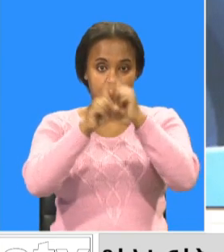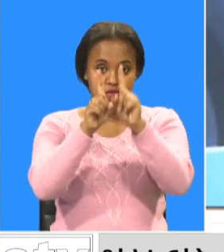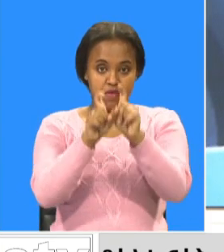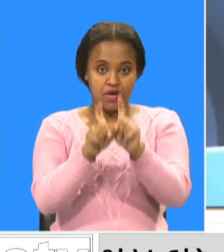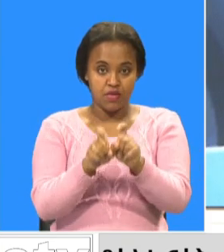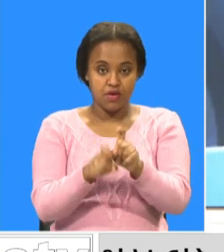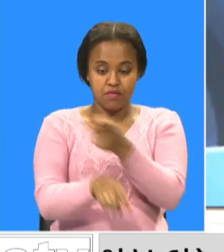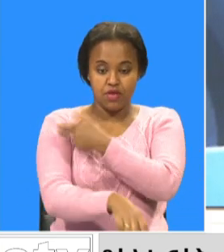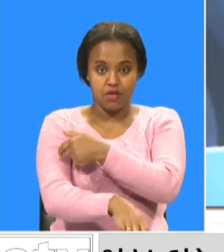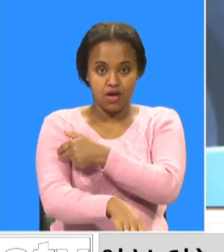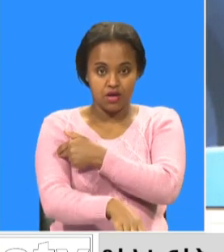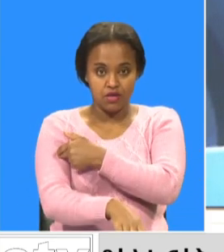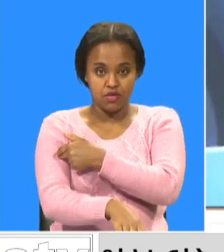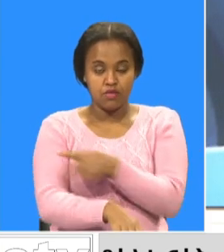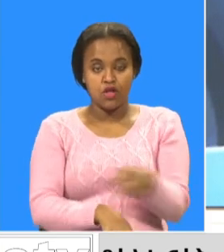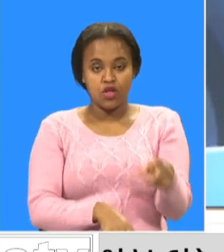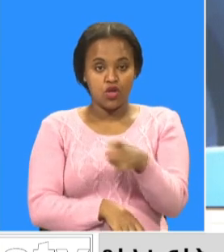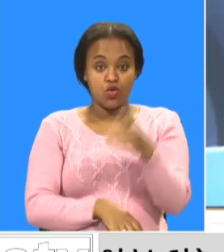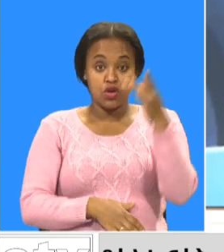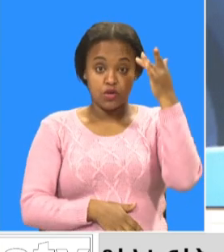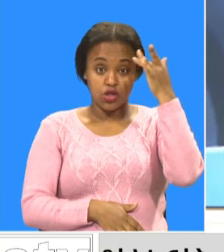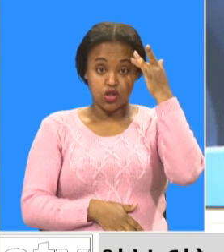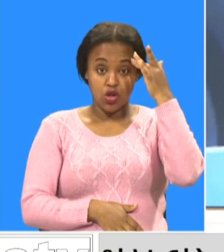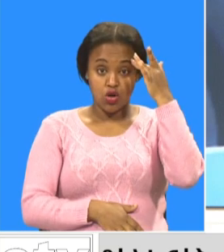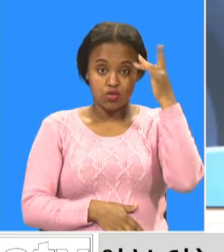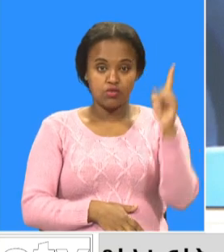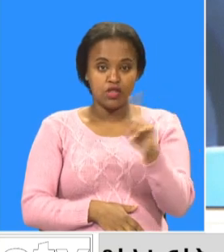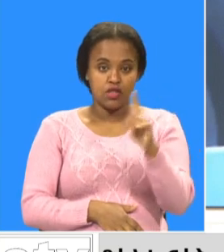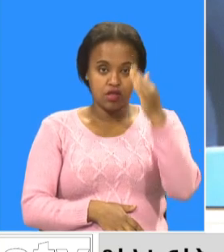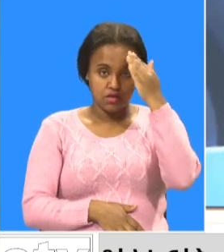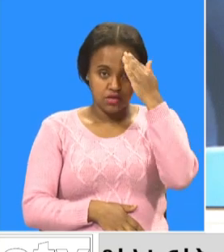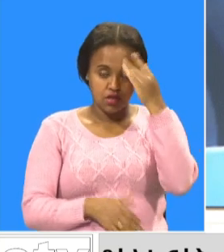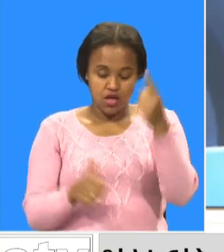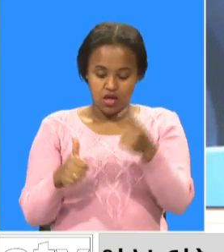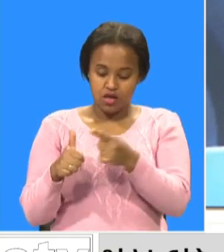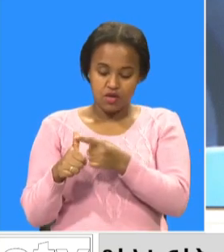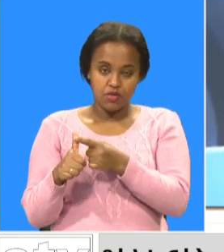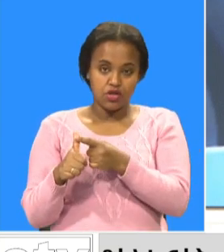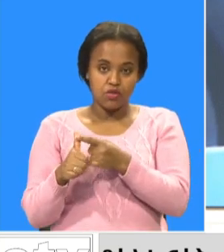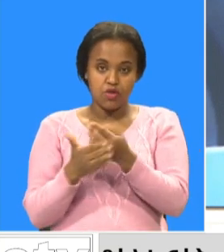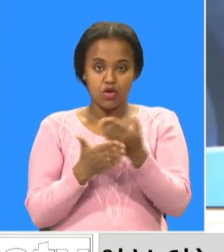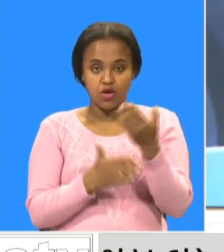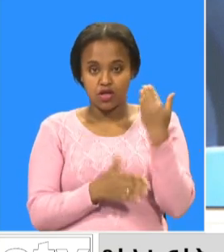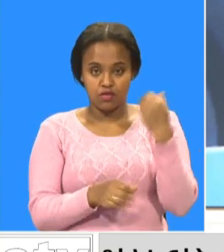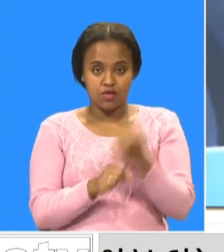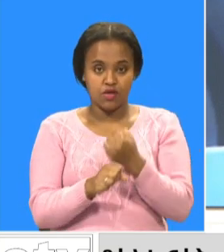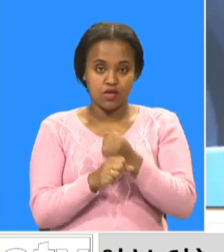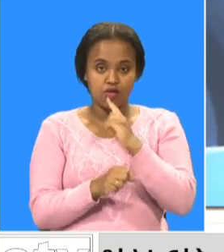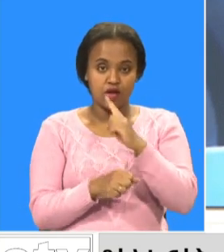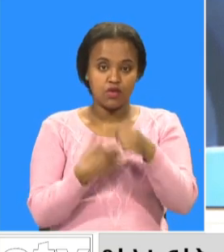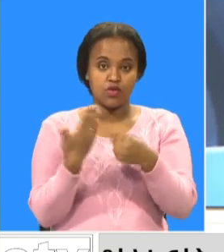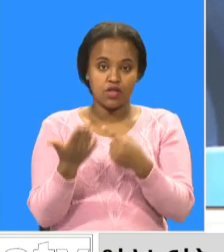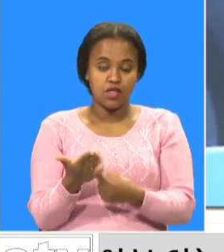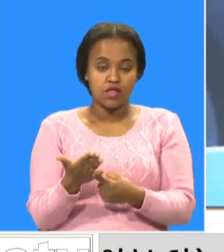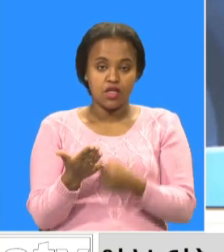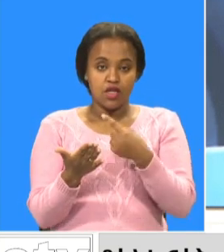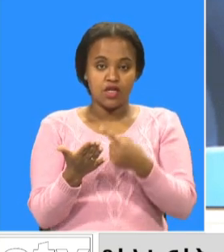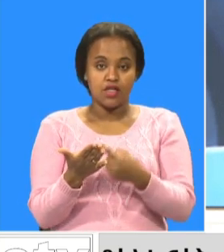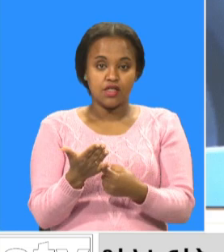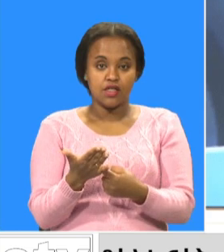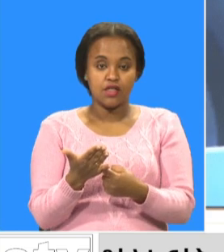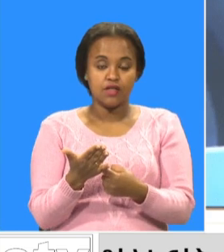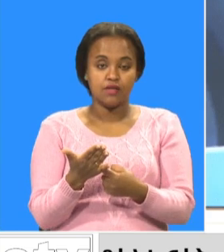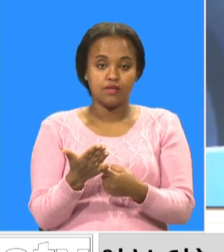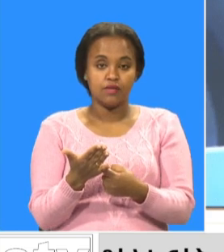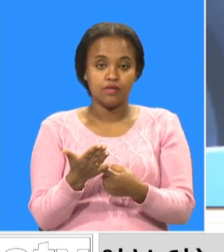ለመመርመርም ለማከምም ይሁን የበሽታው ምንነት ማወቅ የመጀመሪያው ቅድመ ስራ ነው። ስለዚህ እነዚህን